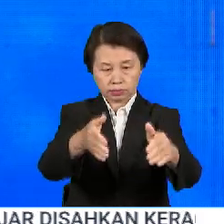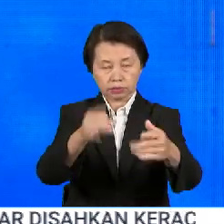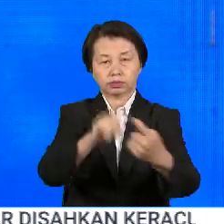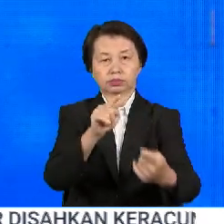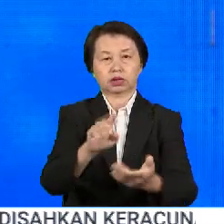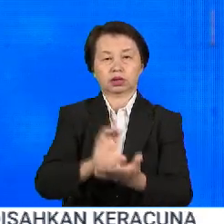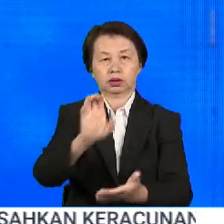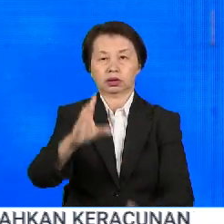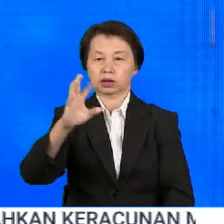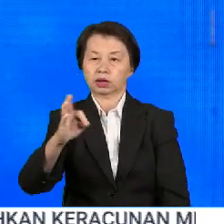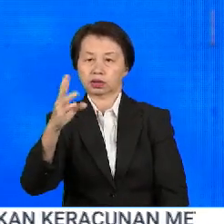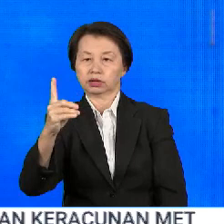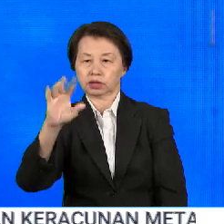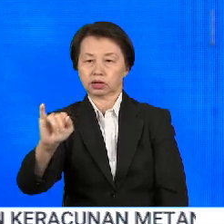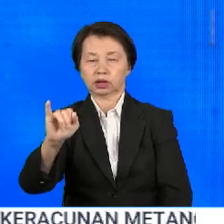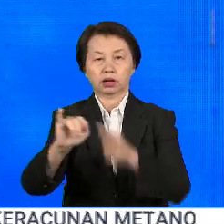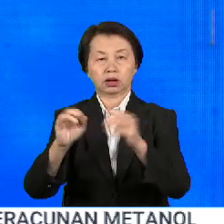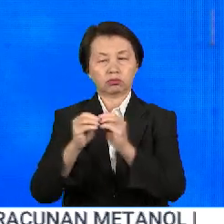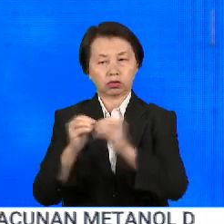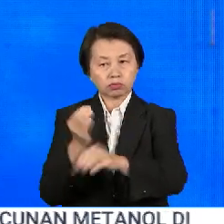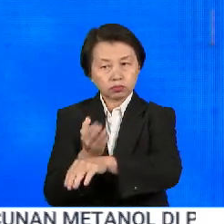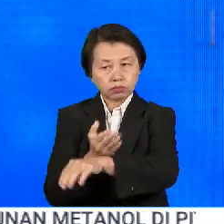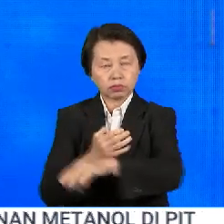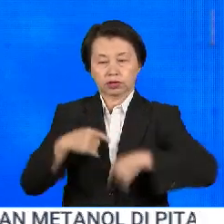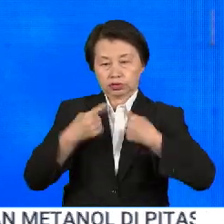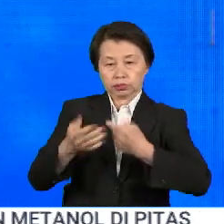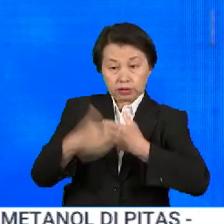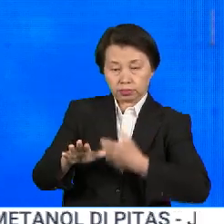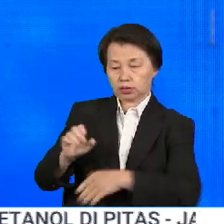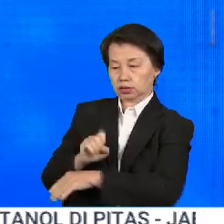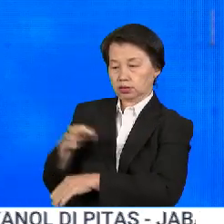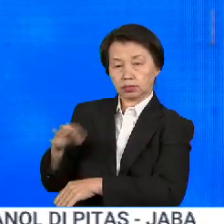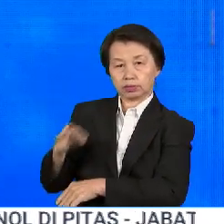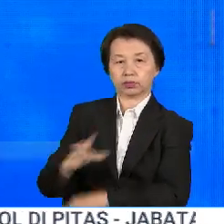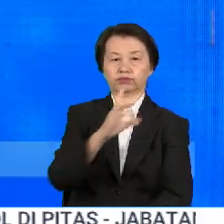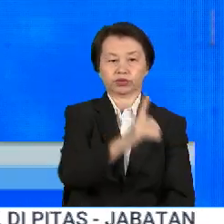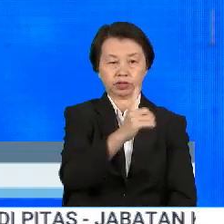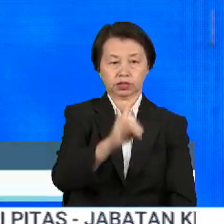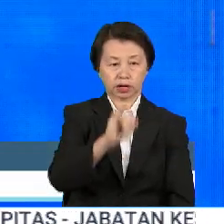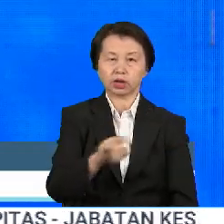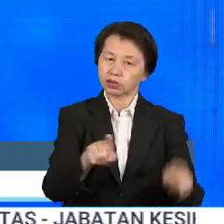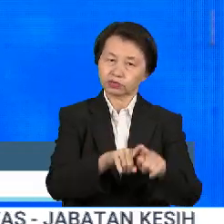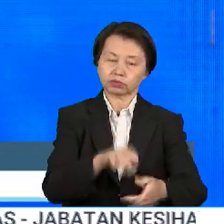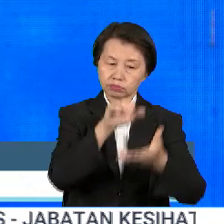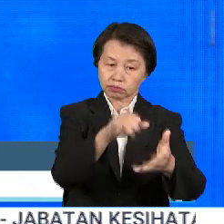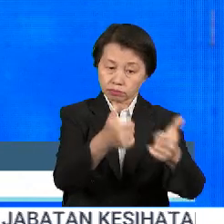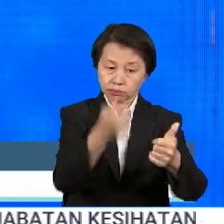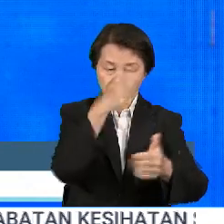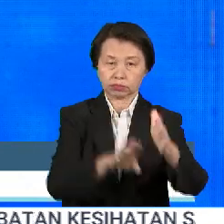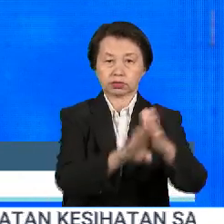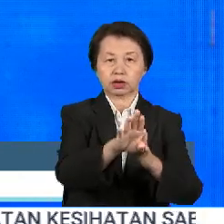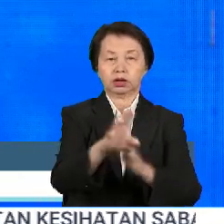kepada pelaburan langsung asing FDI yang makin pulih sejak pandemik COVID-19. DDI turut beri sumbangan signifikan kepada